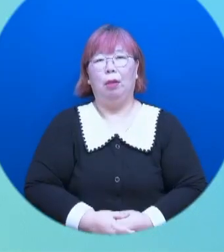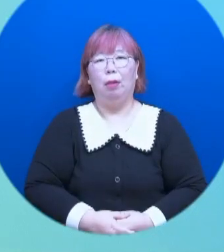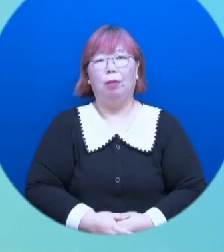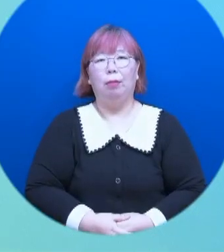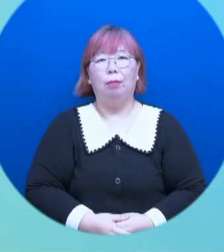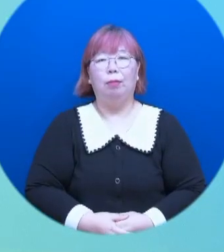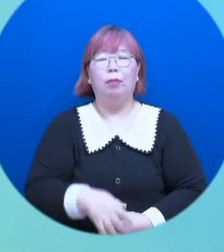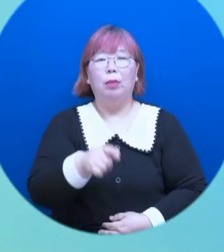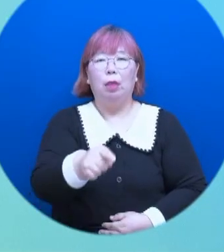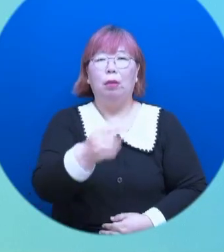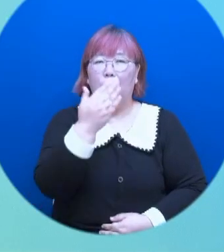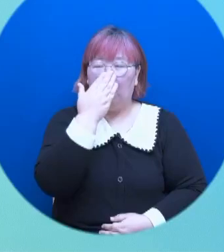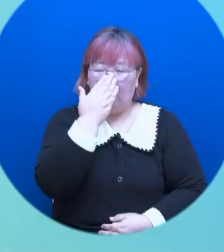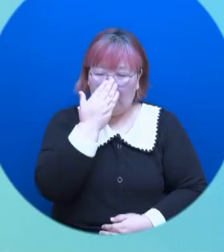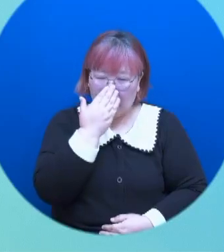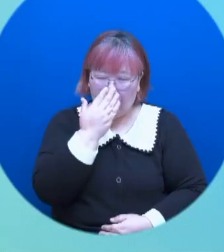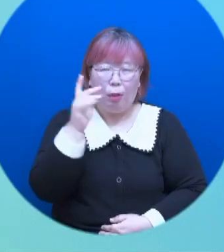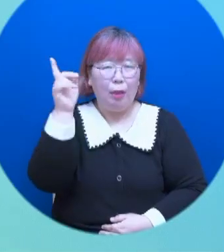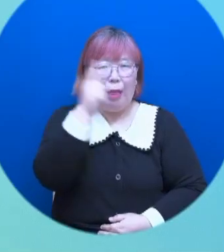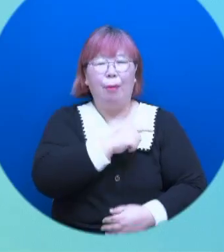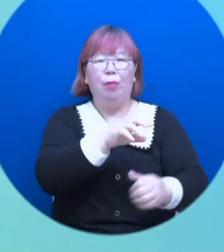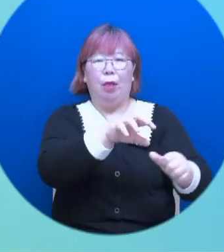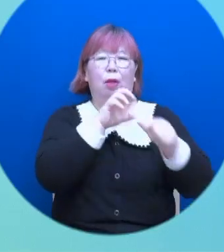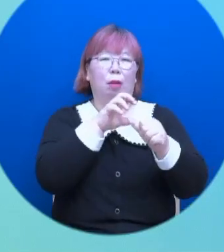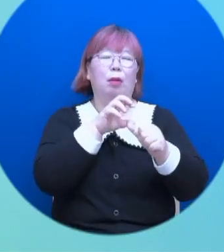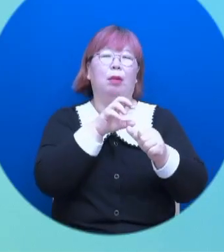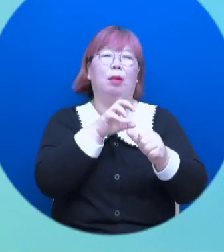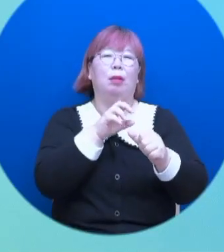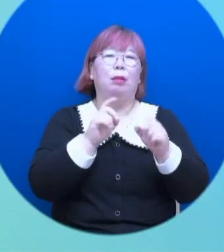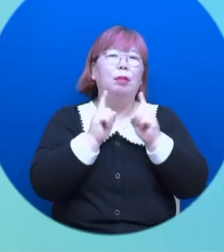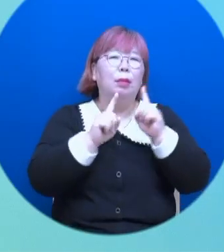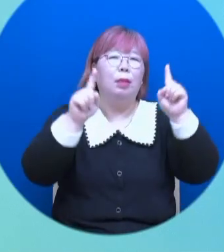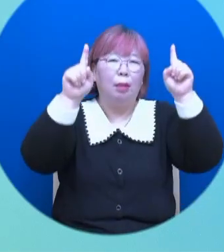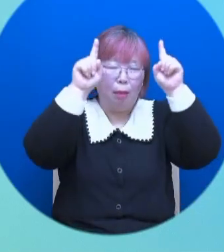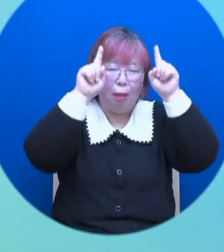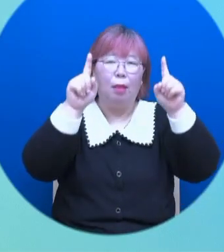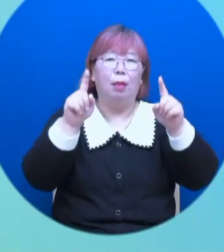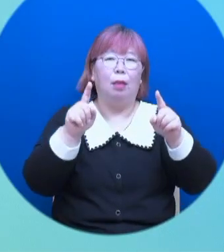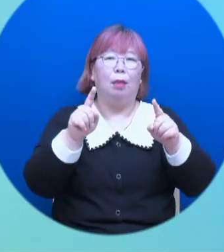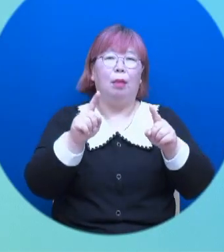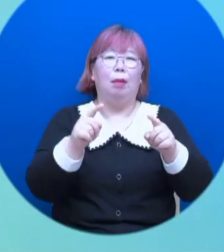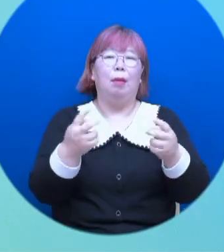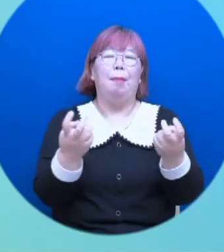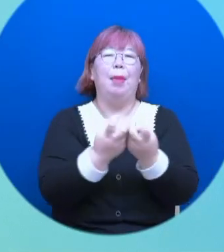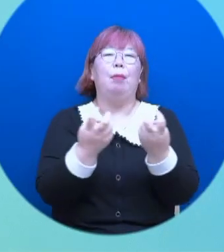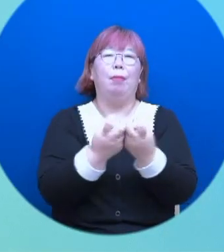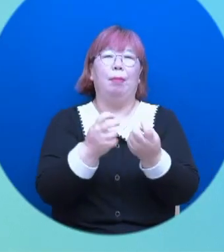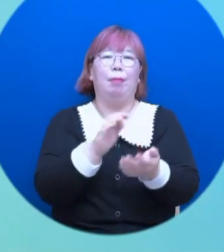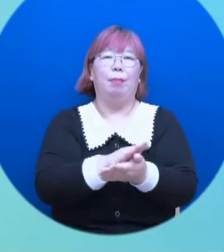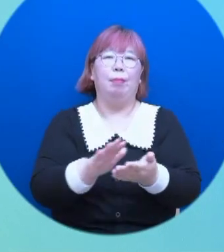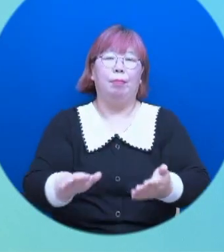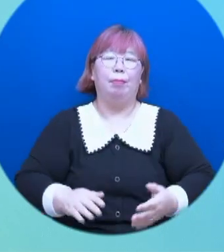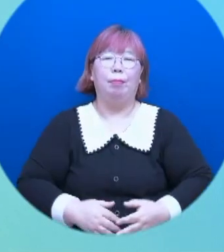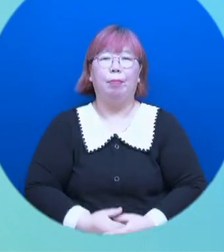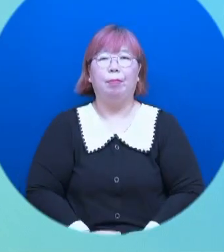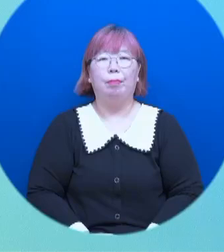바로 겸손을 악용하는 사탄의 전략이라는 것이죠. 그렇다면